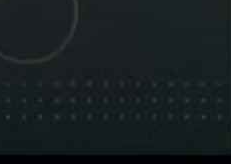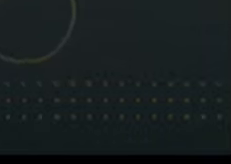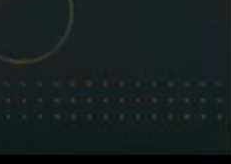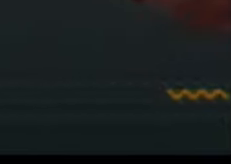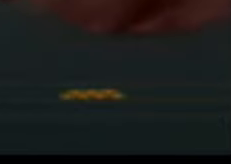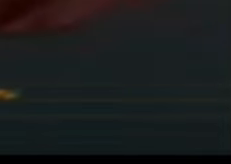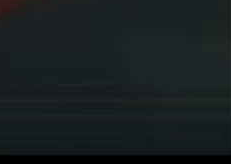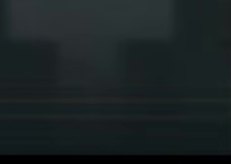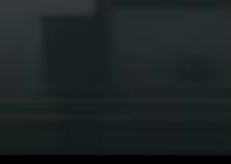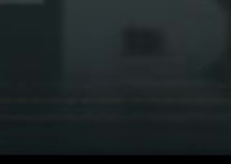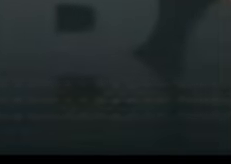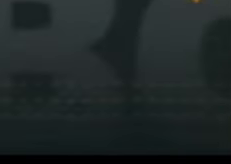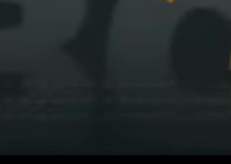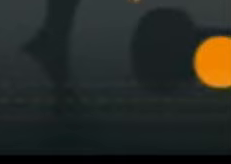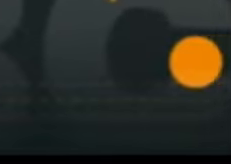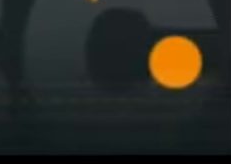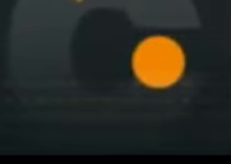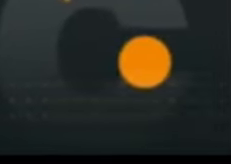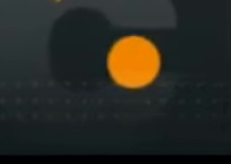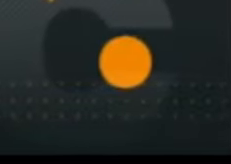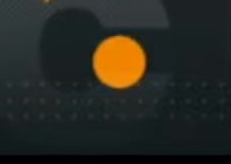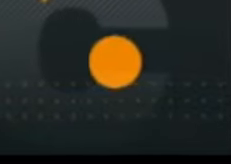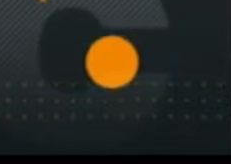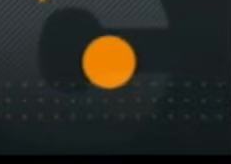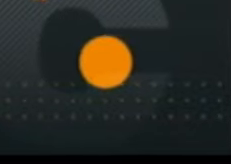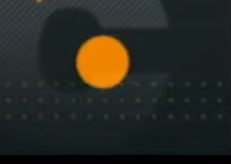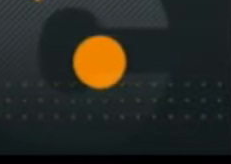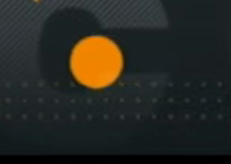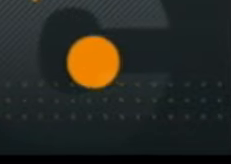0652958243 au Monica Liampawe kwa namba